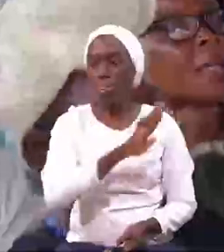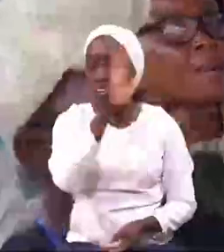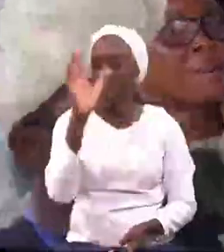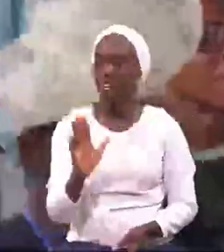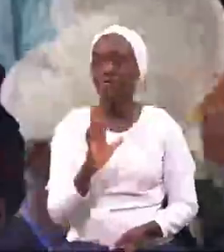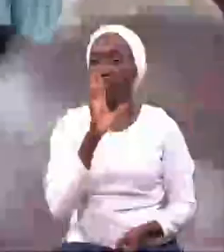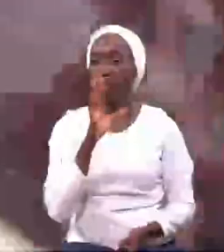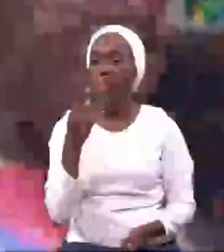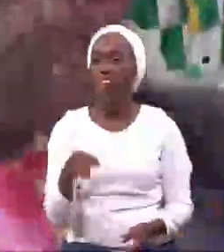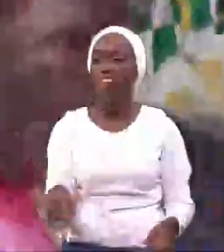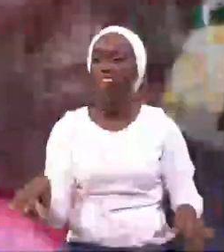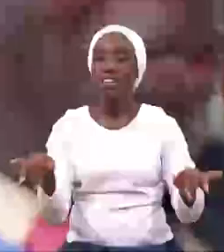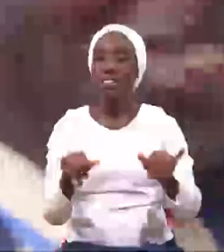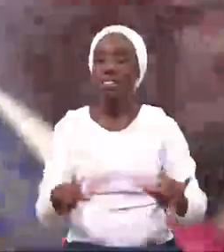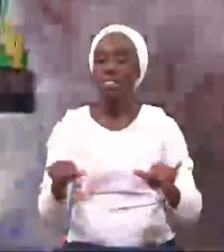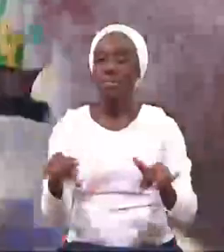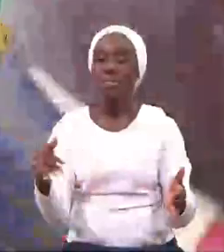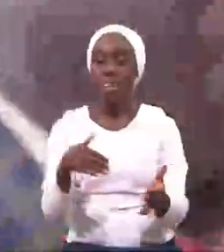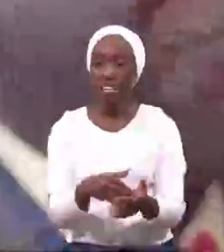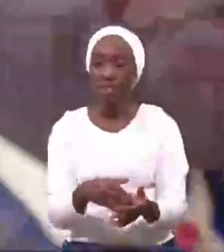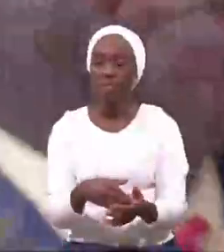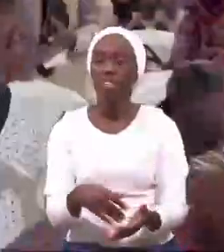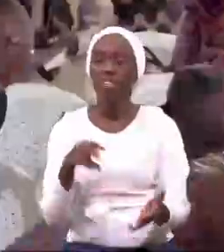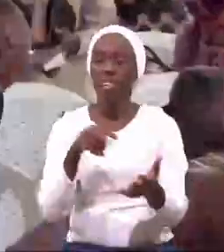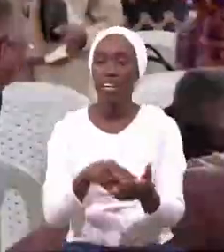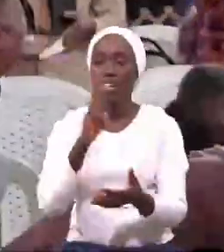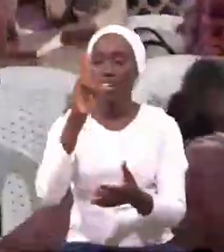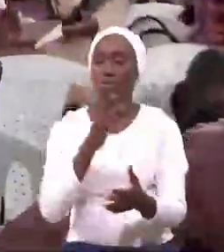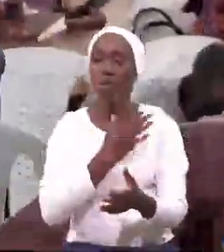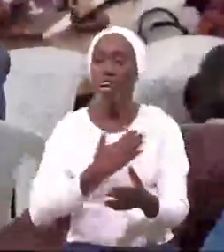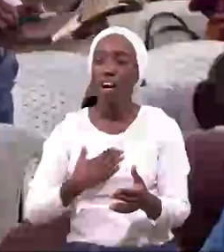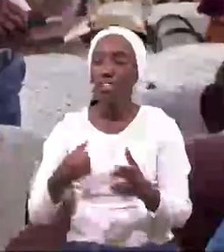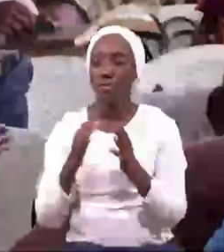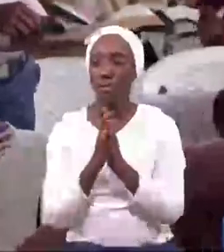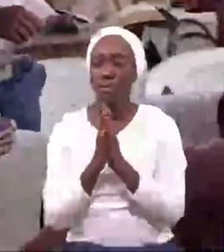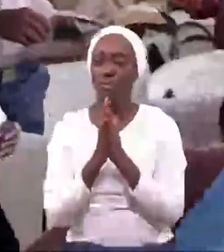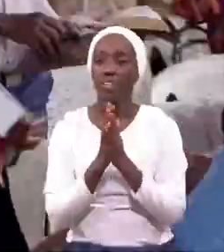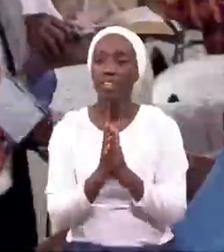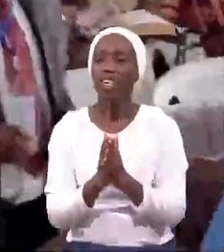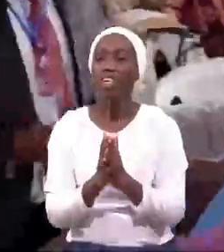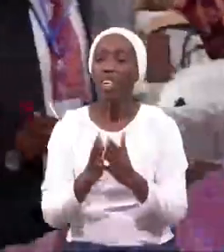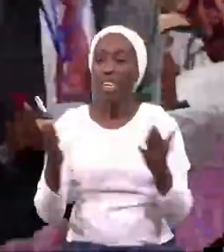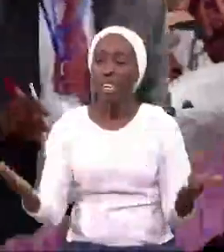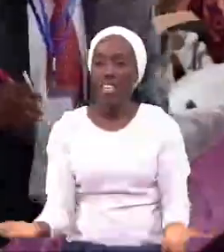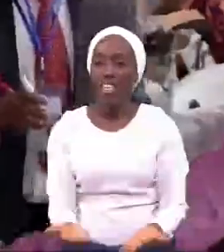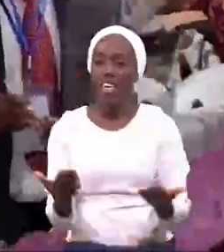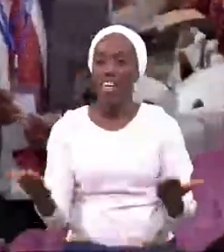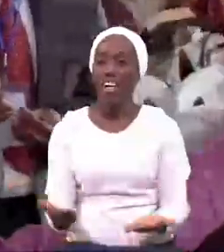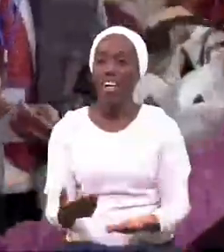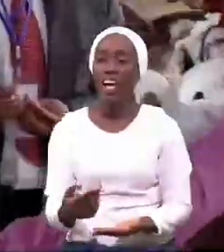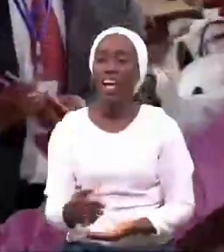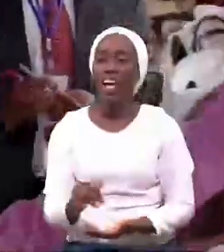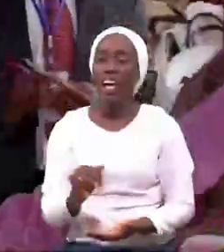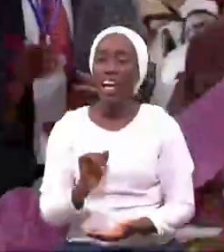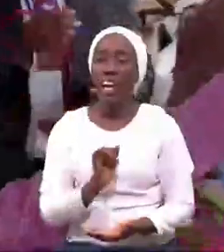Lève-toi maintenant, lève-toi et parle-en au Seigneur. Lève-toi et parle-en au Seigneur. Me voici, Seigneur, te voilà.